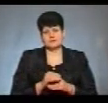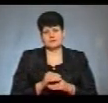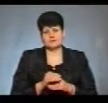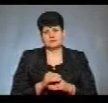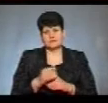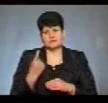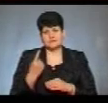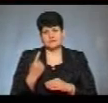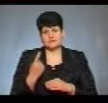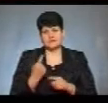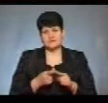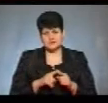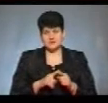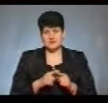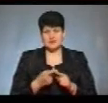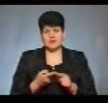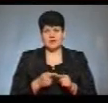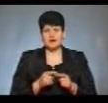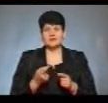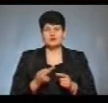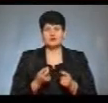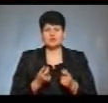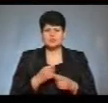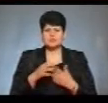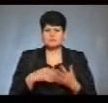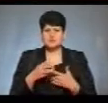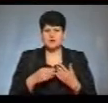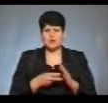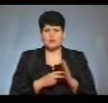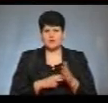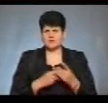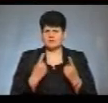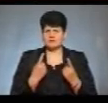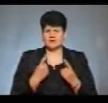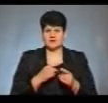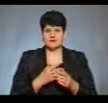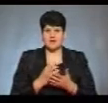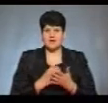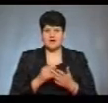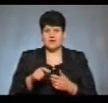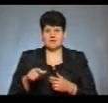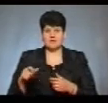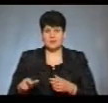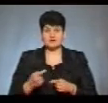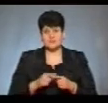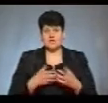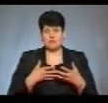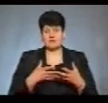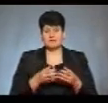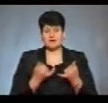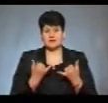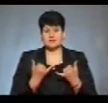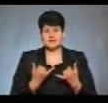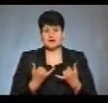Значить, і відповідно це б трошки змішало плани інших таких вагомих кандидатів. І це, звичайно, впливає зараз на